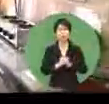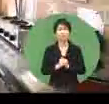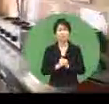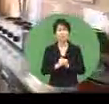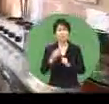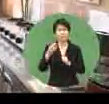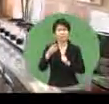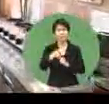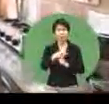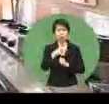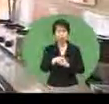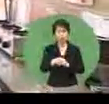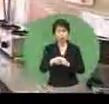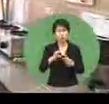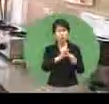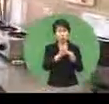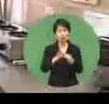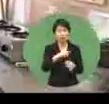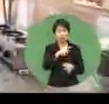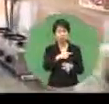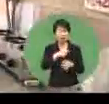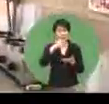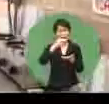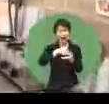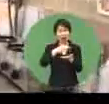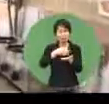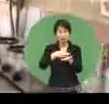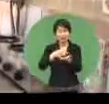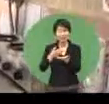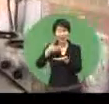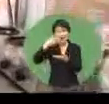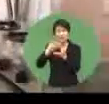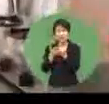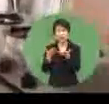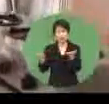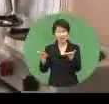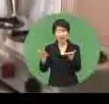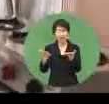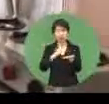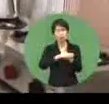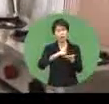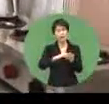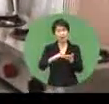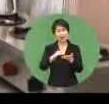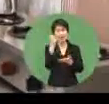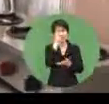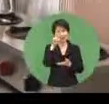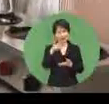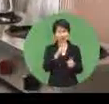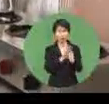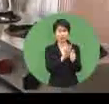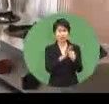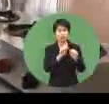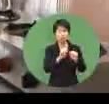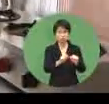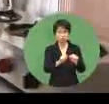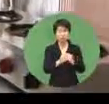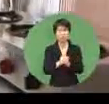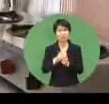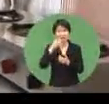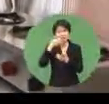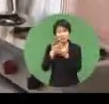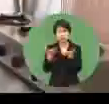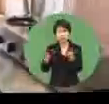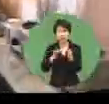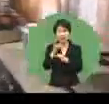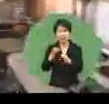三重県食品衛生協会は販売店や飲食店への衛生管理の支援の他にも、飲食店を